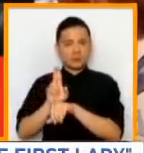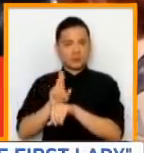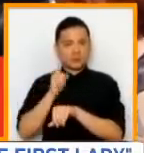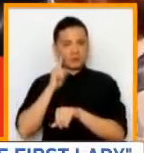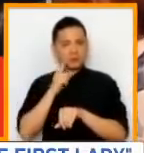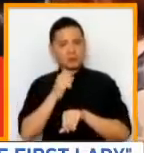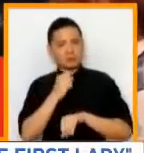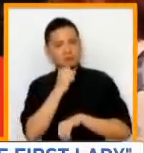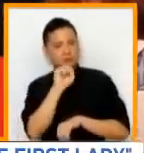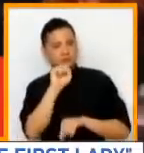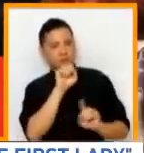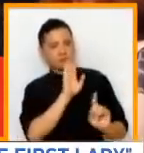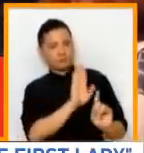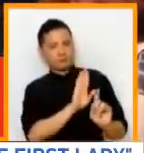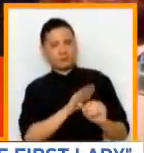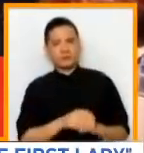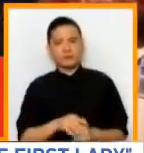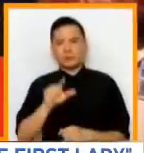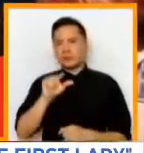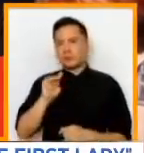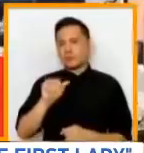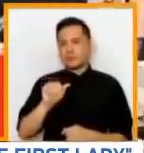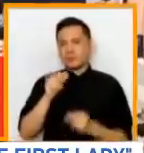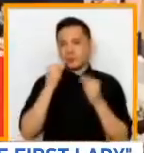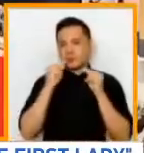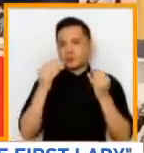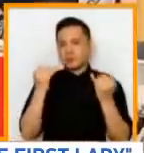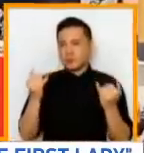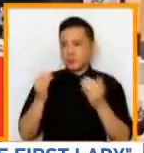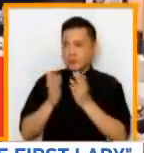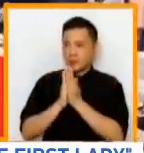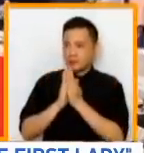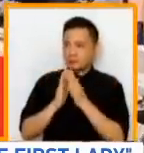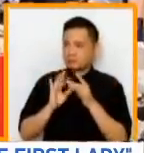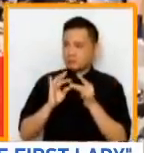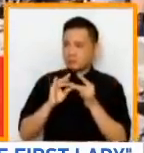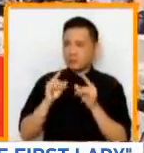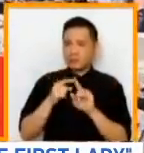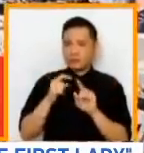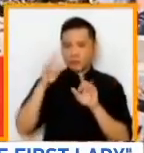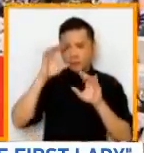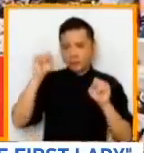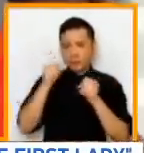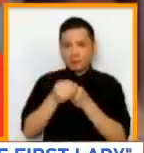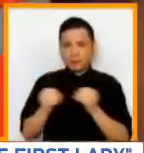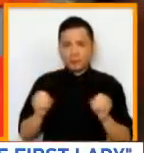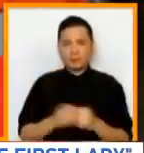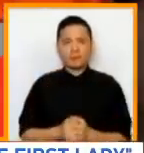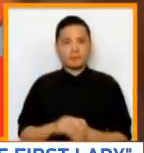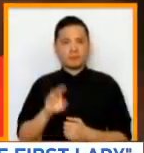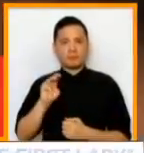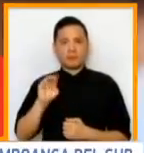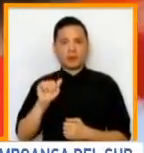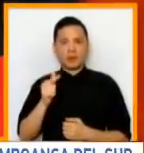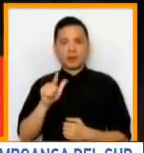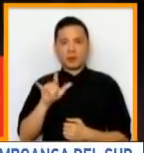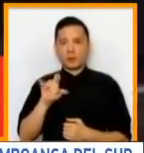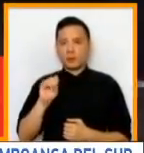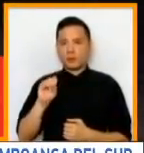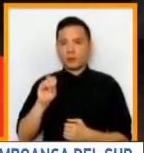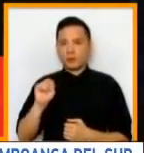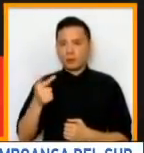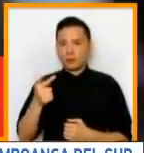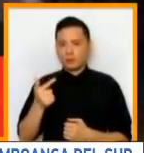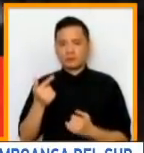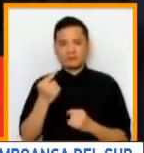GMA News ang panig ng Malacanang. Panawagan naman ni Baguio City Mayor Benjamin Magalong na resolbahin ito ng mapayapa.